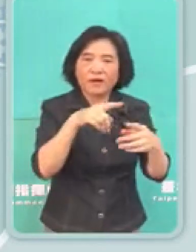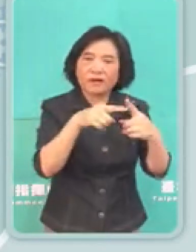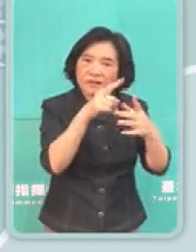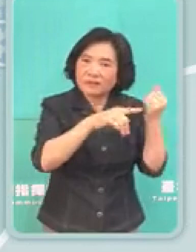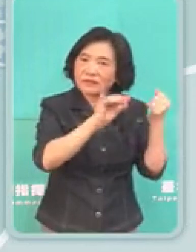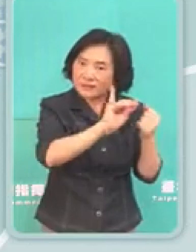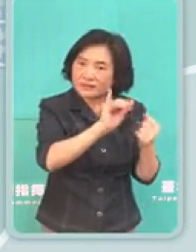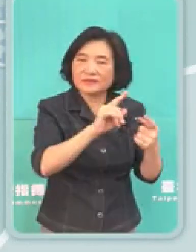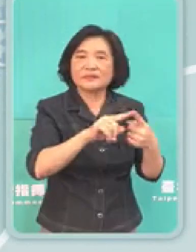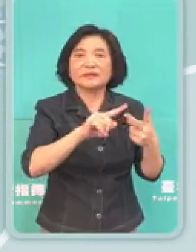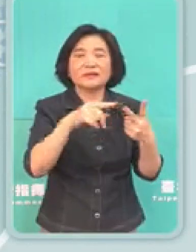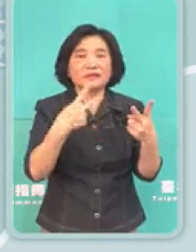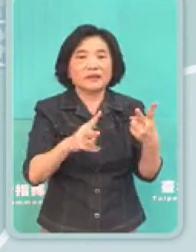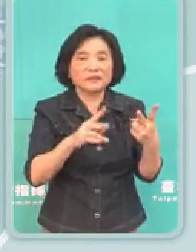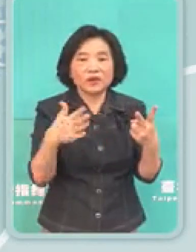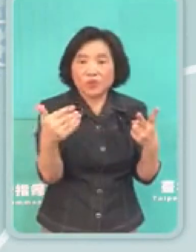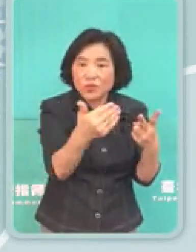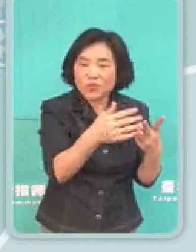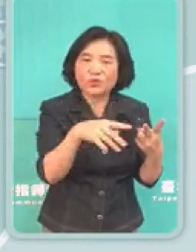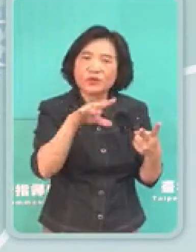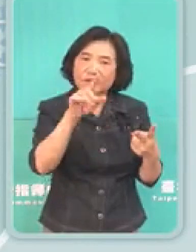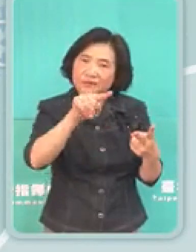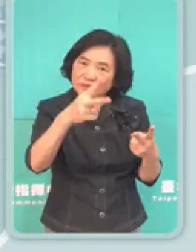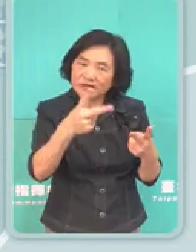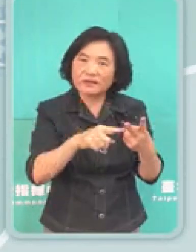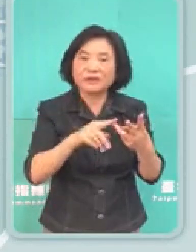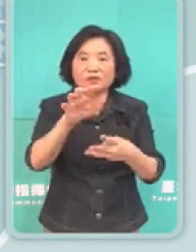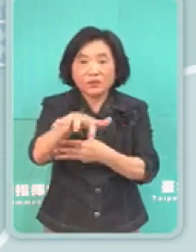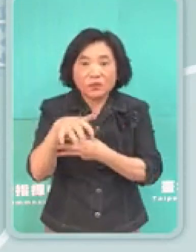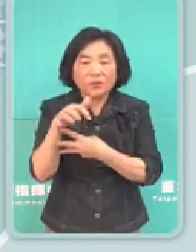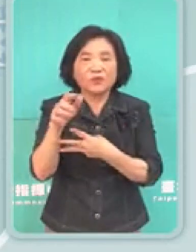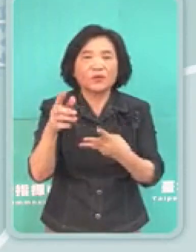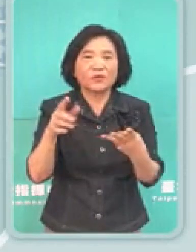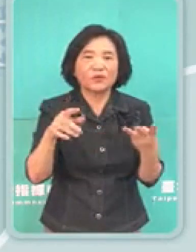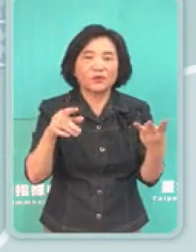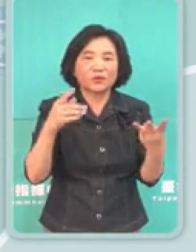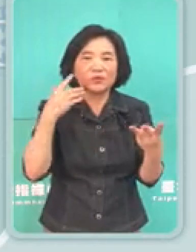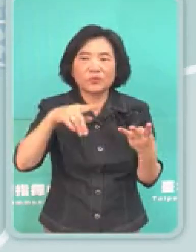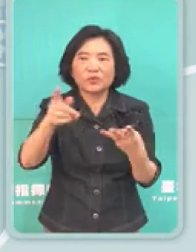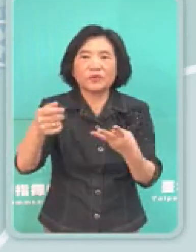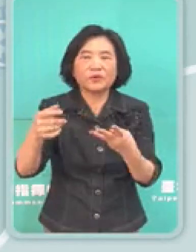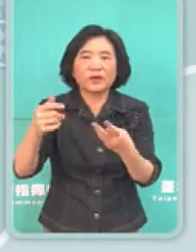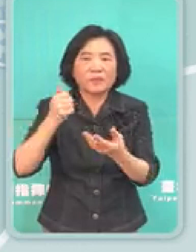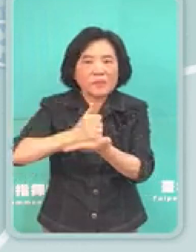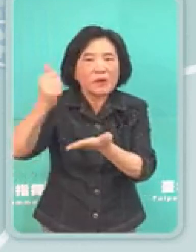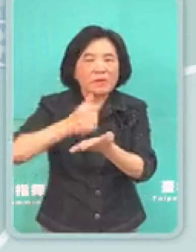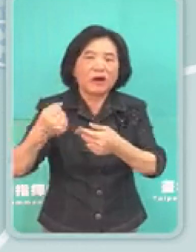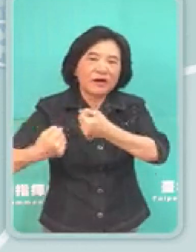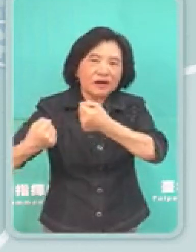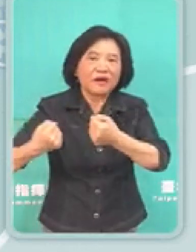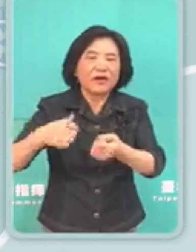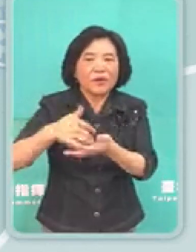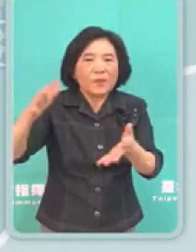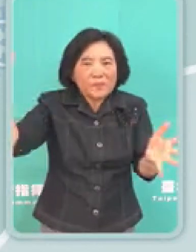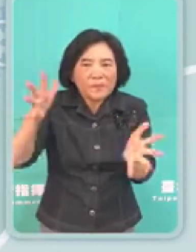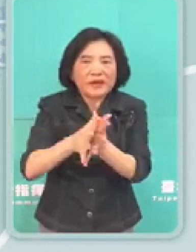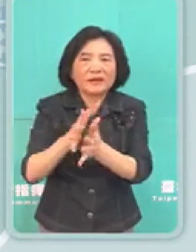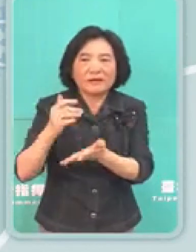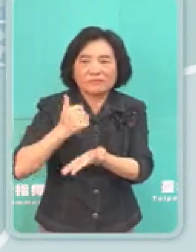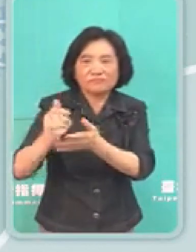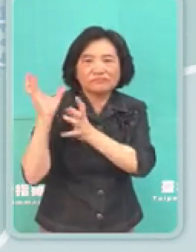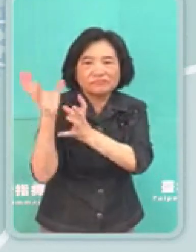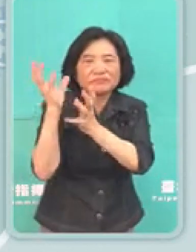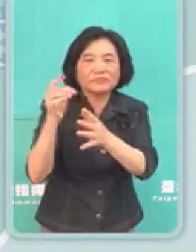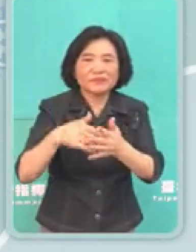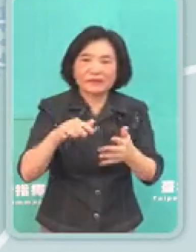1000，哦，渔产1200，哦，农产如果连那些拖拉那个司机的哈，旁边的工作人员算一